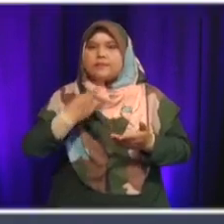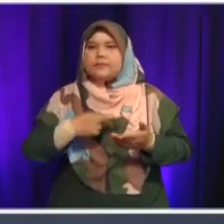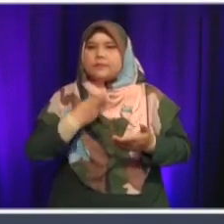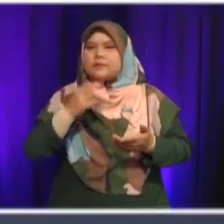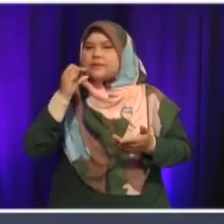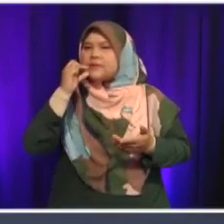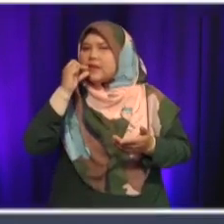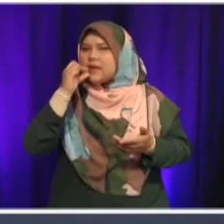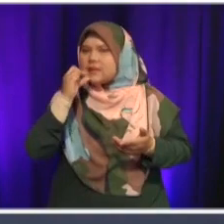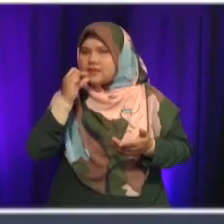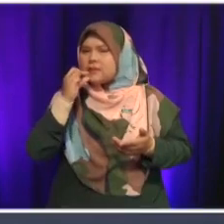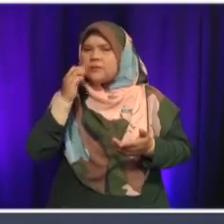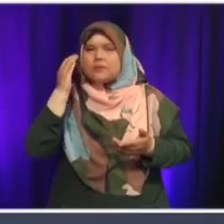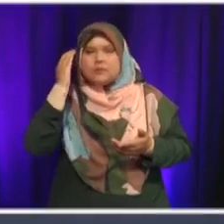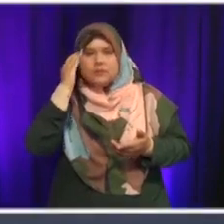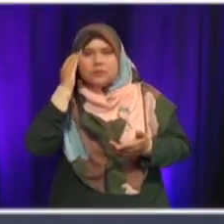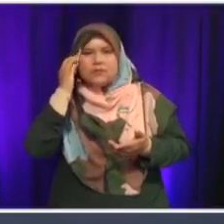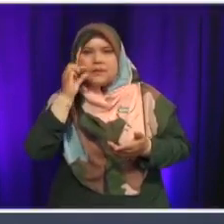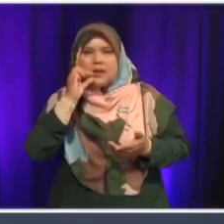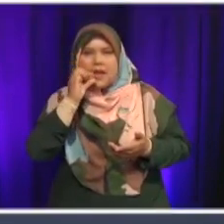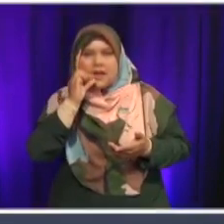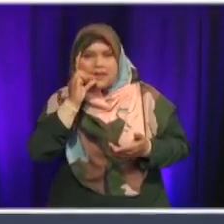dan bau tahu